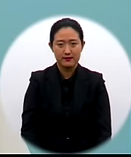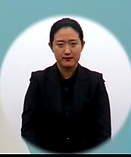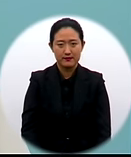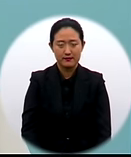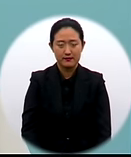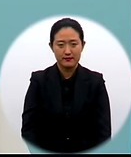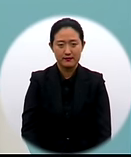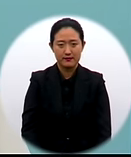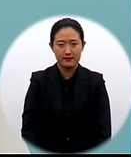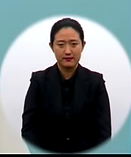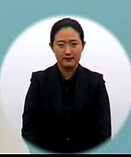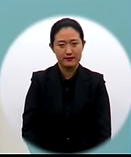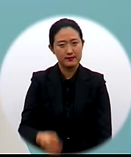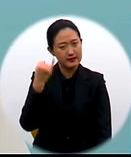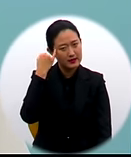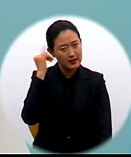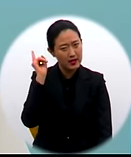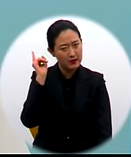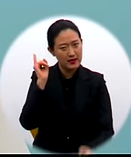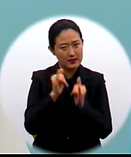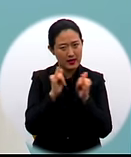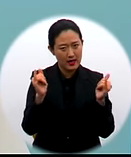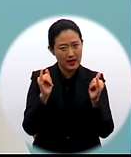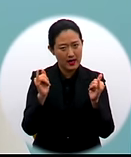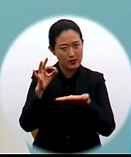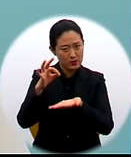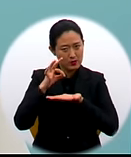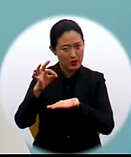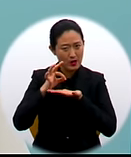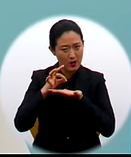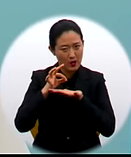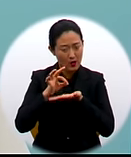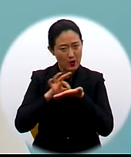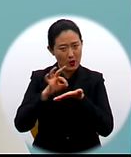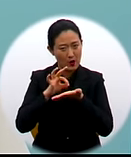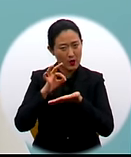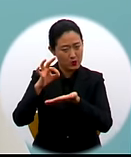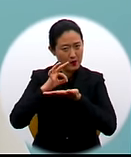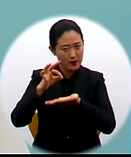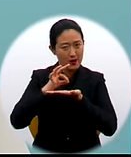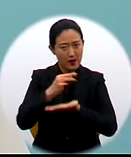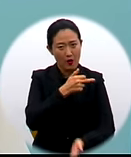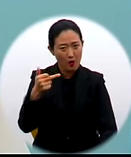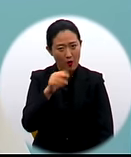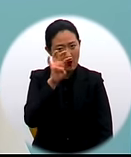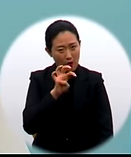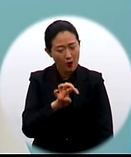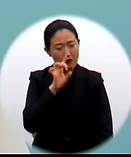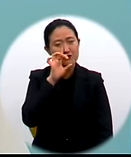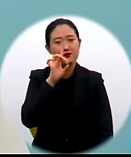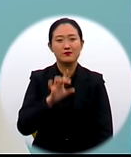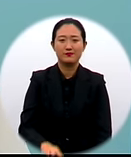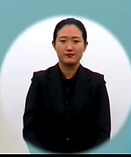인공지능 개발자, 얼마나 받을까? 현재 시점으로 얼마나 받을까? 이런 것들도 사실은 진로를 고민하면서 좀